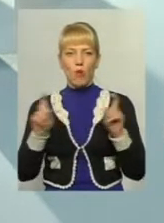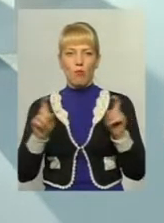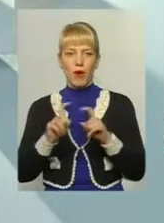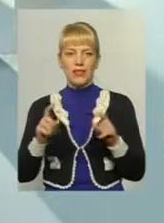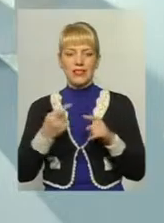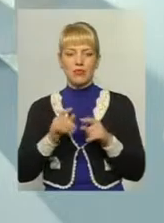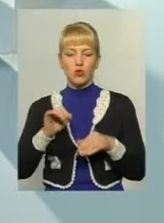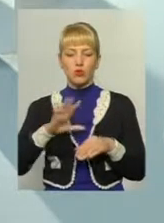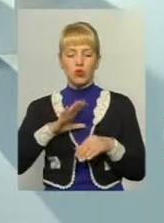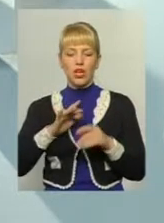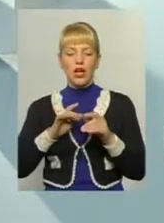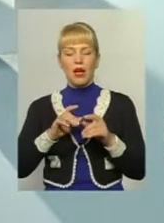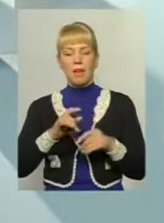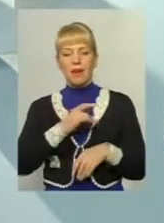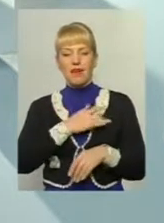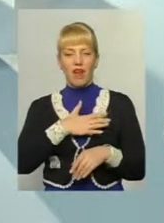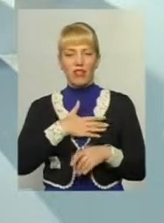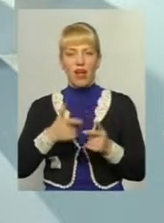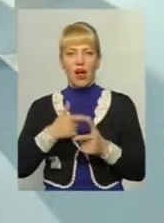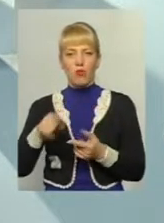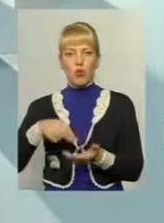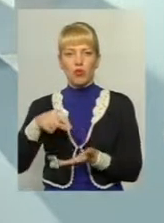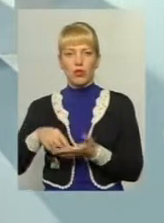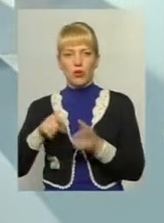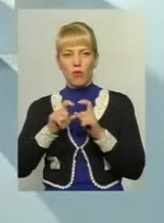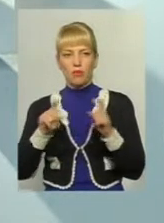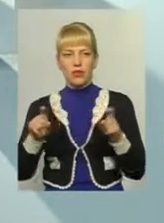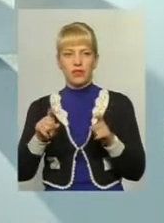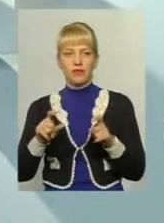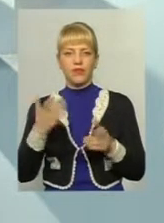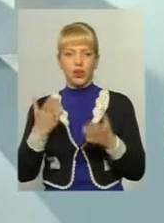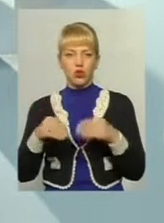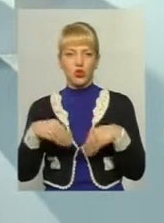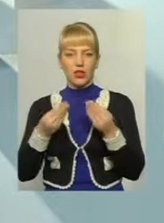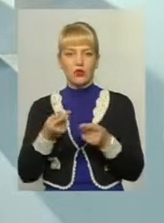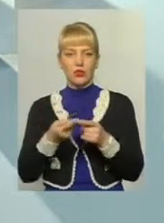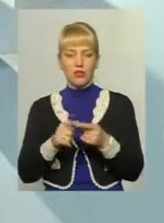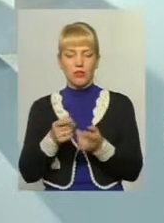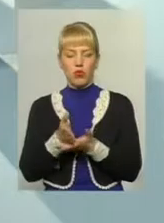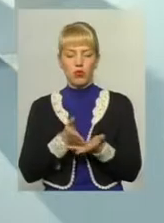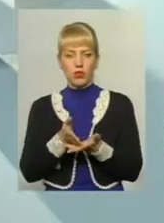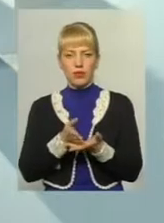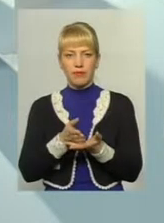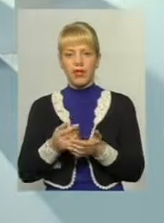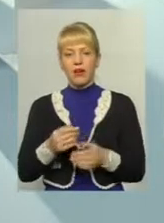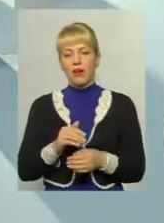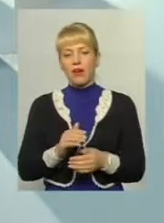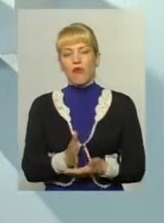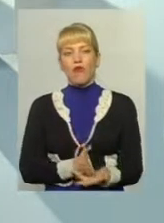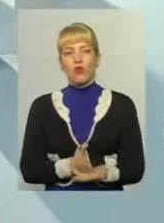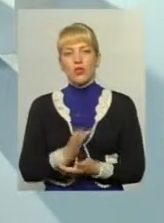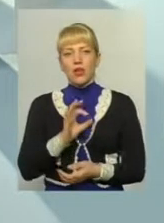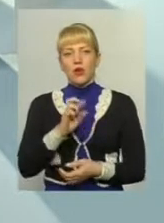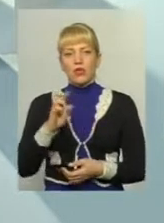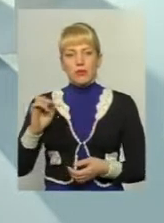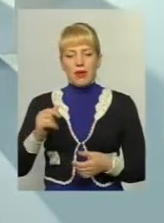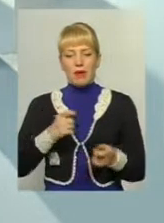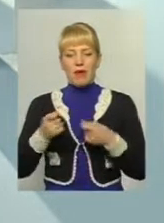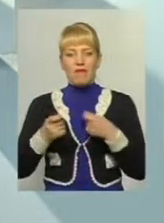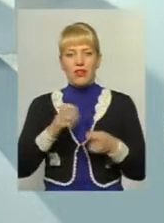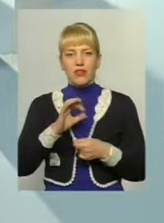коли більшість ОСББ все-таки будуть передавати безпосередньо управління будинку в руки приватних управляючих